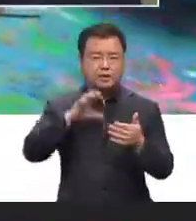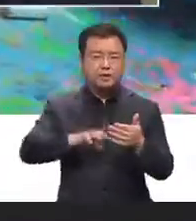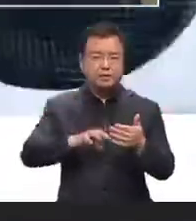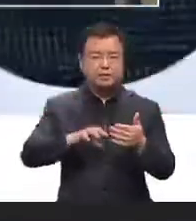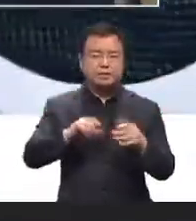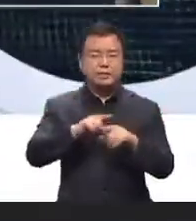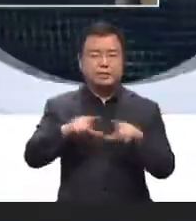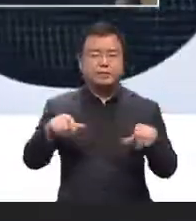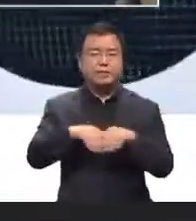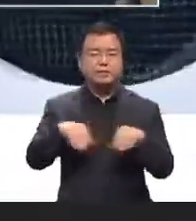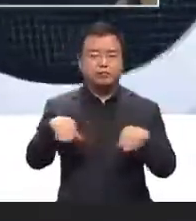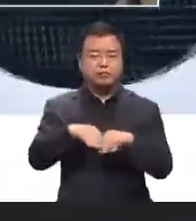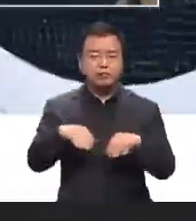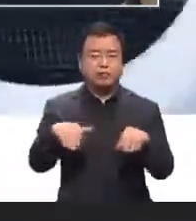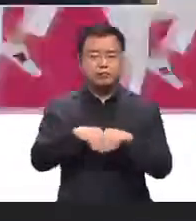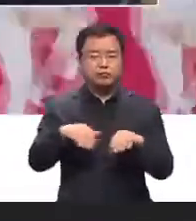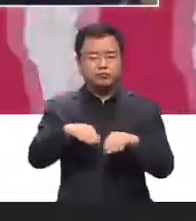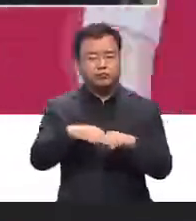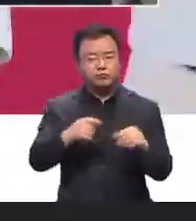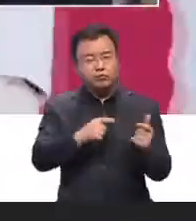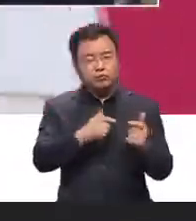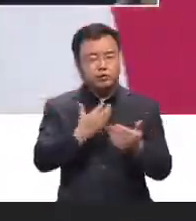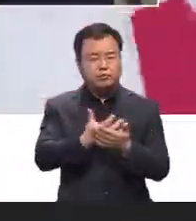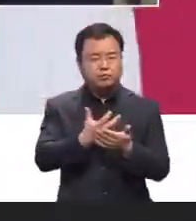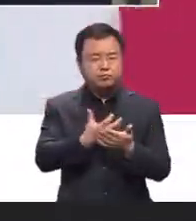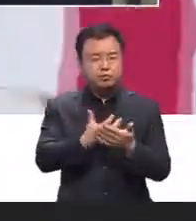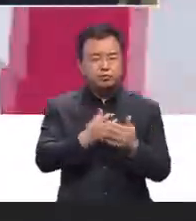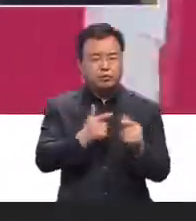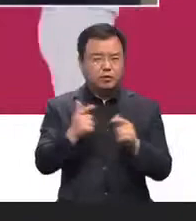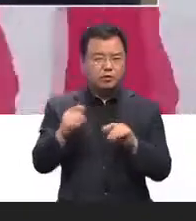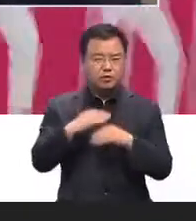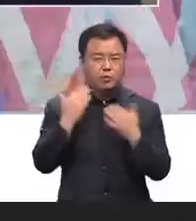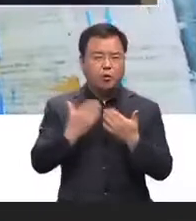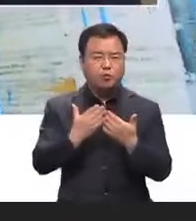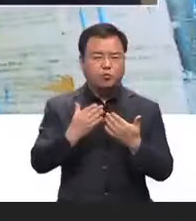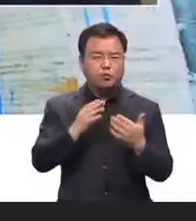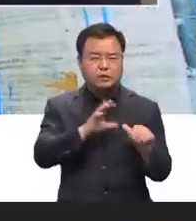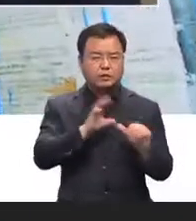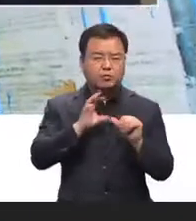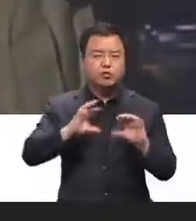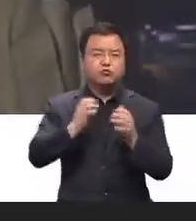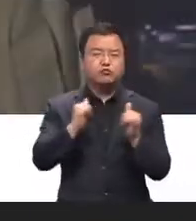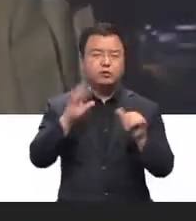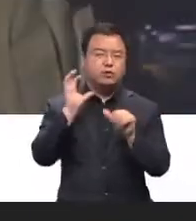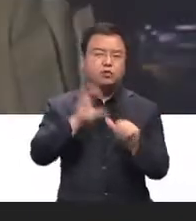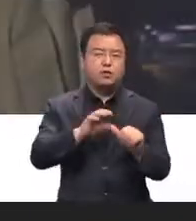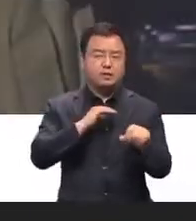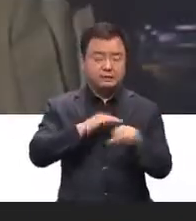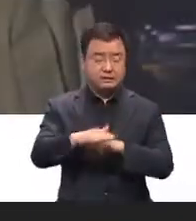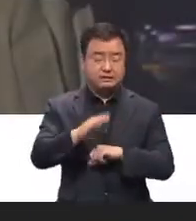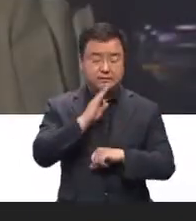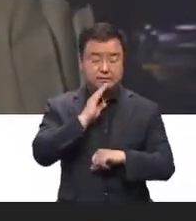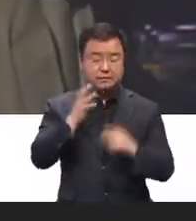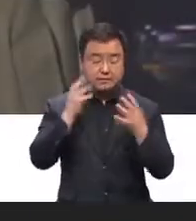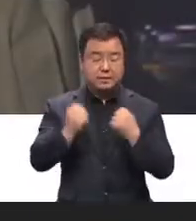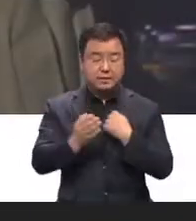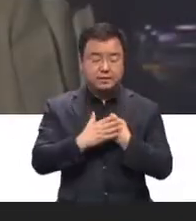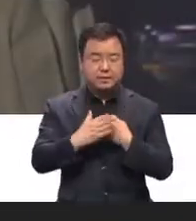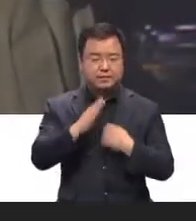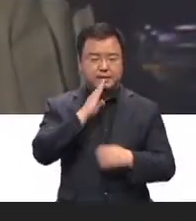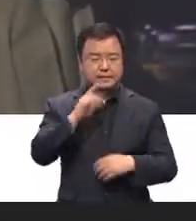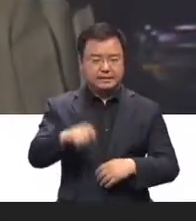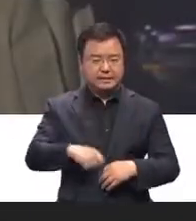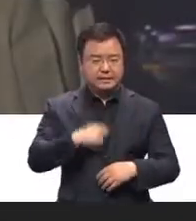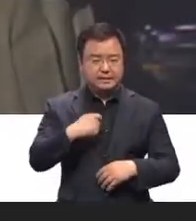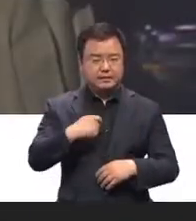콘텐츠를 구피 국민들을 행 제한 수단으로 촬영을 하려고 하기 때문에 철저하게 순치 될 수 있을만한